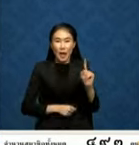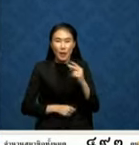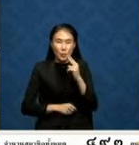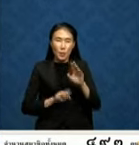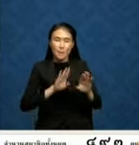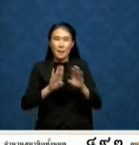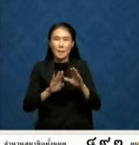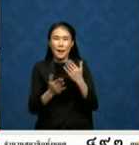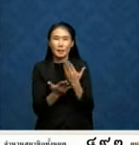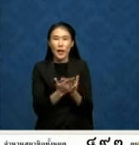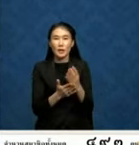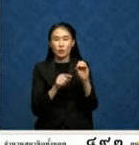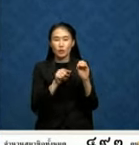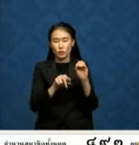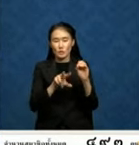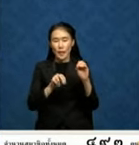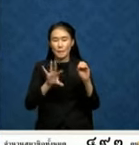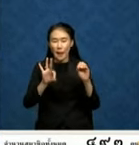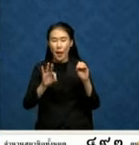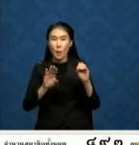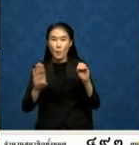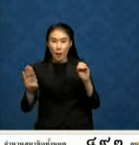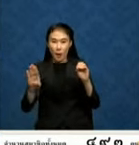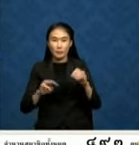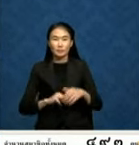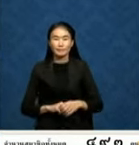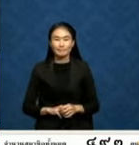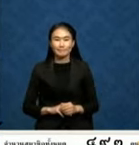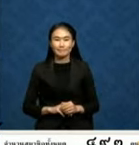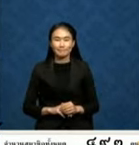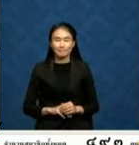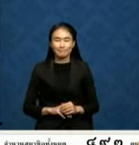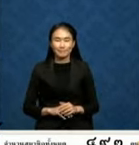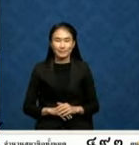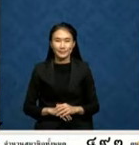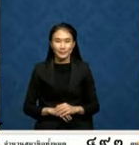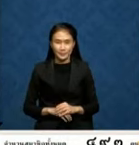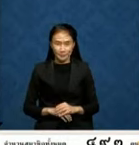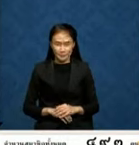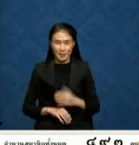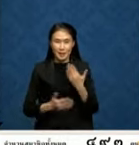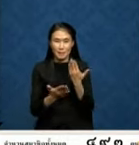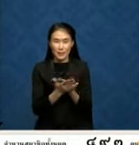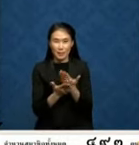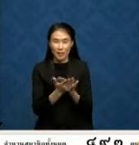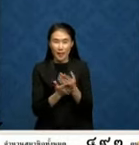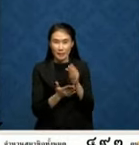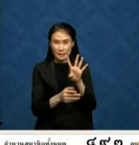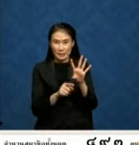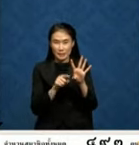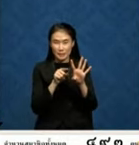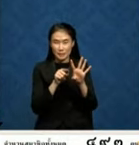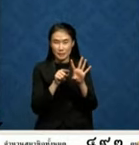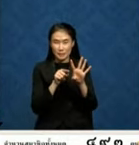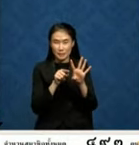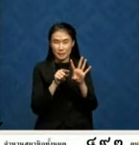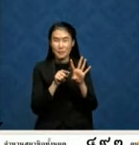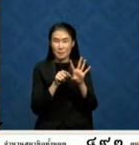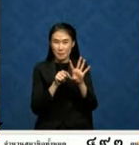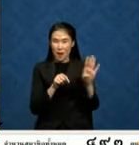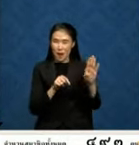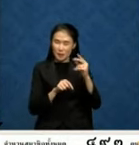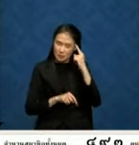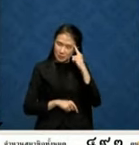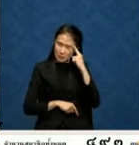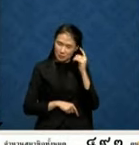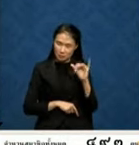ณ 0.39 บาทต่อหน่วยนะครับซึ่งก็ทำให้การตรึงราคาอยู่ที่4บาท18สตางค์ก็เป็นไปต